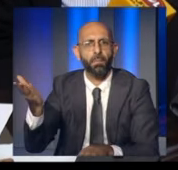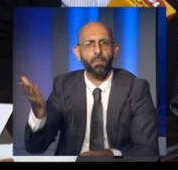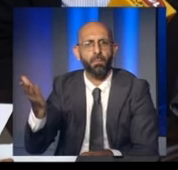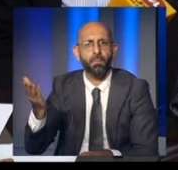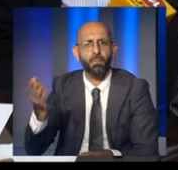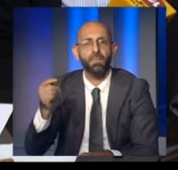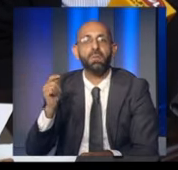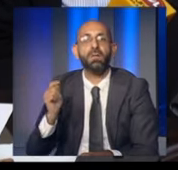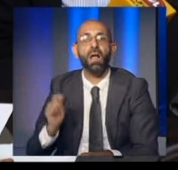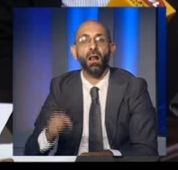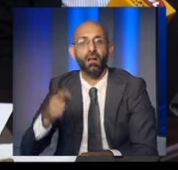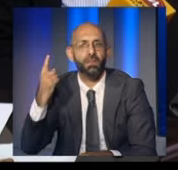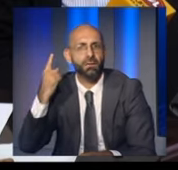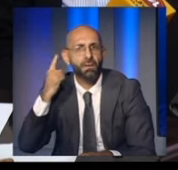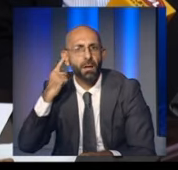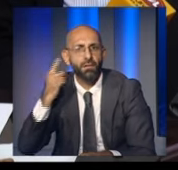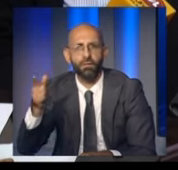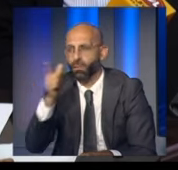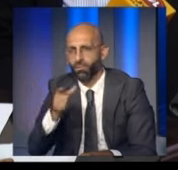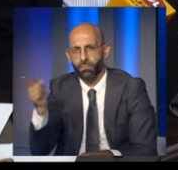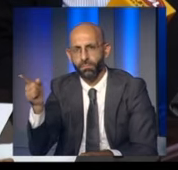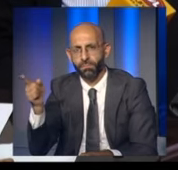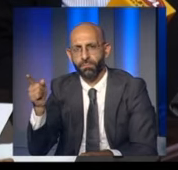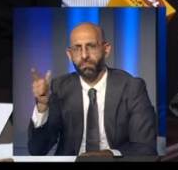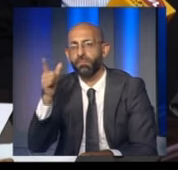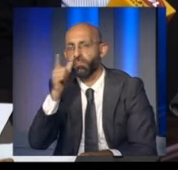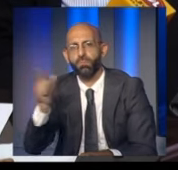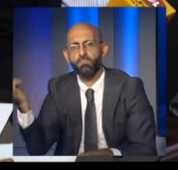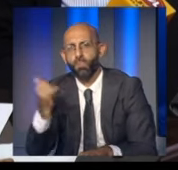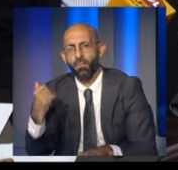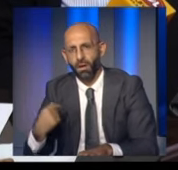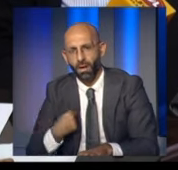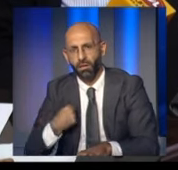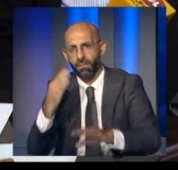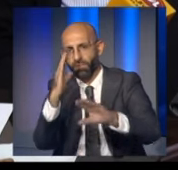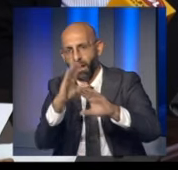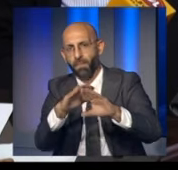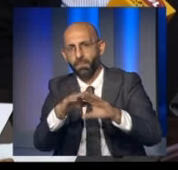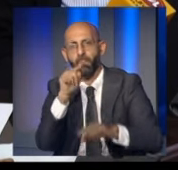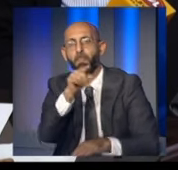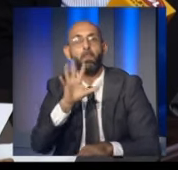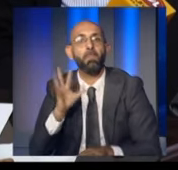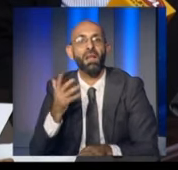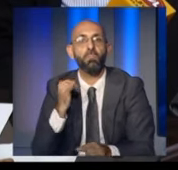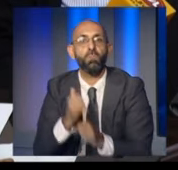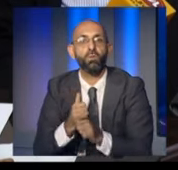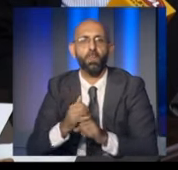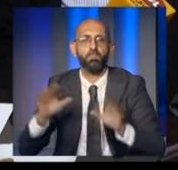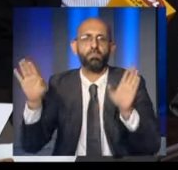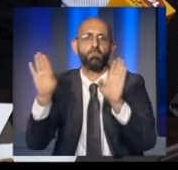وبالتالي يعني هذا قرار أنا بالأساس اعترضت عليه بلجنة الأشغال وقفت بوشه